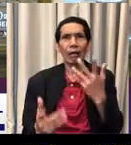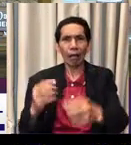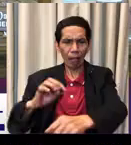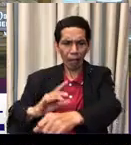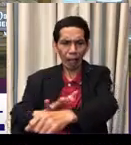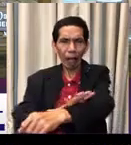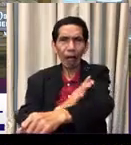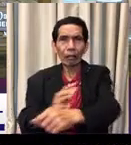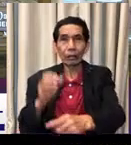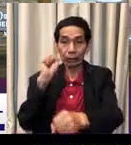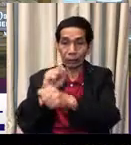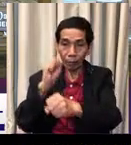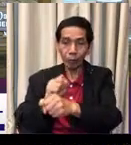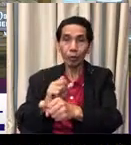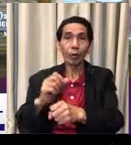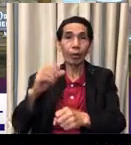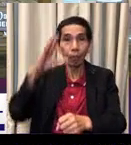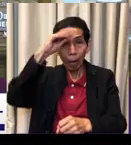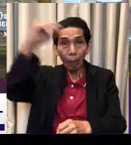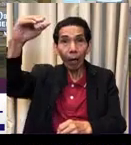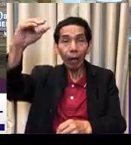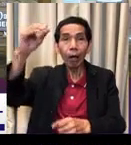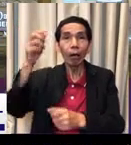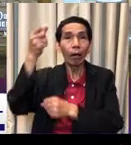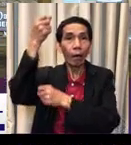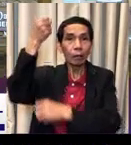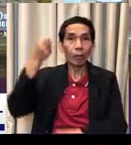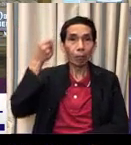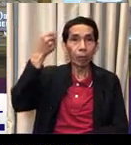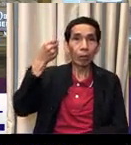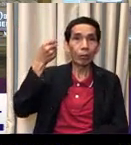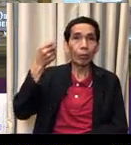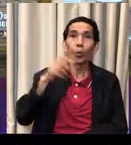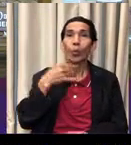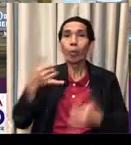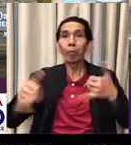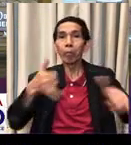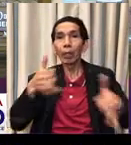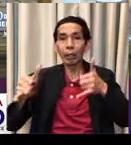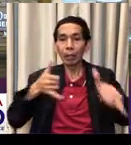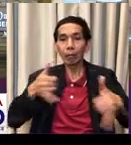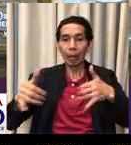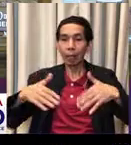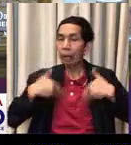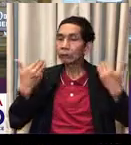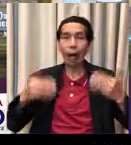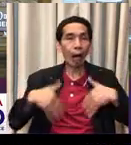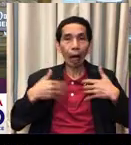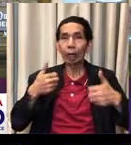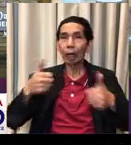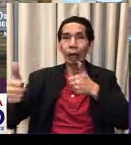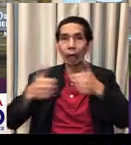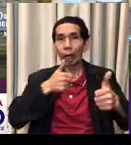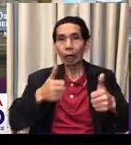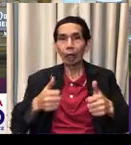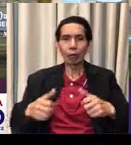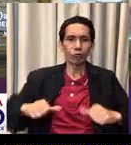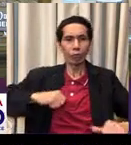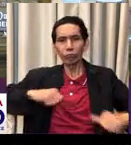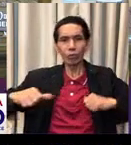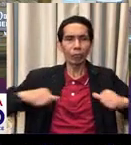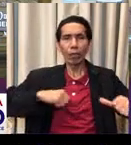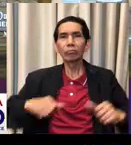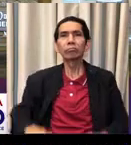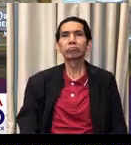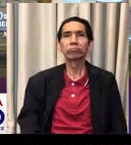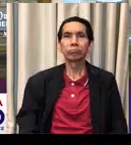Sunog ha? Naghahanap buhay lang mama, nagtitinda ng balon. Sino naglaro? Mga tolongges, bidbida-bida.